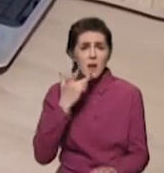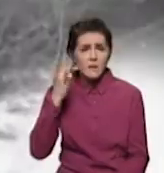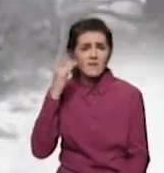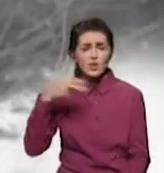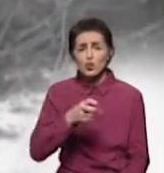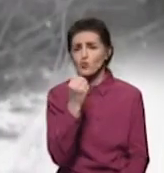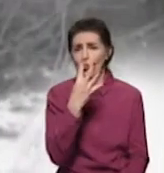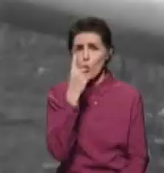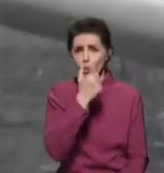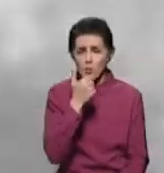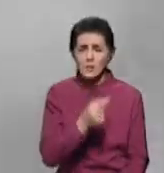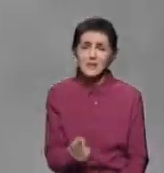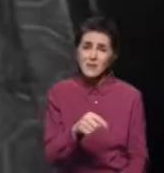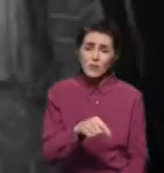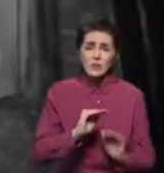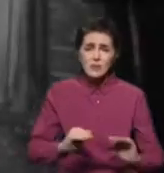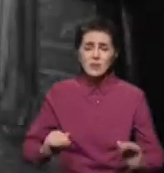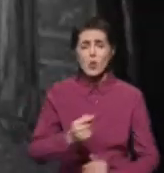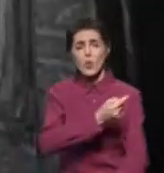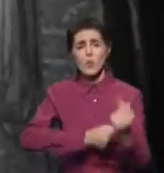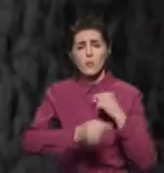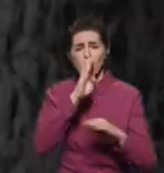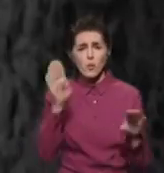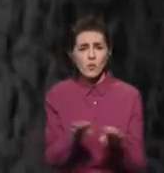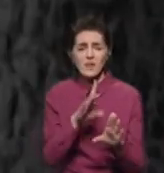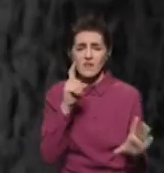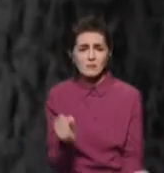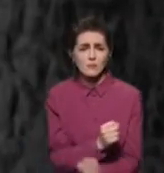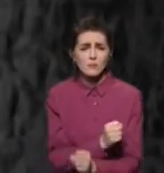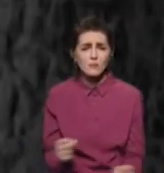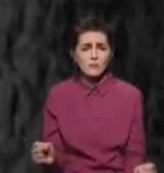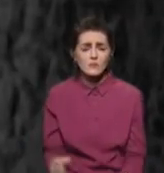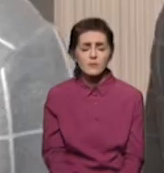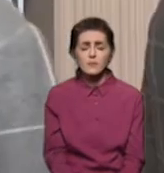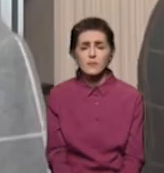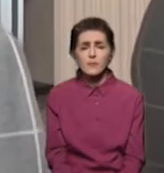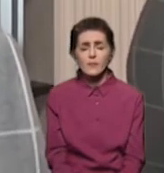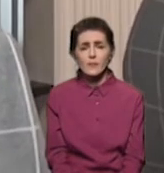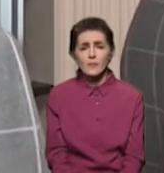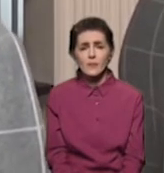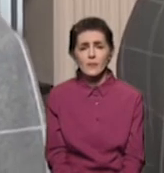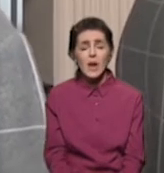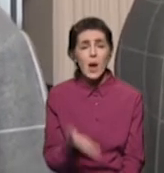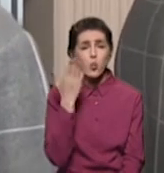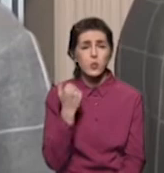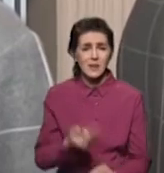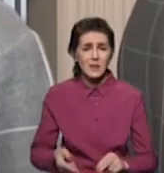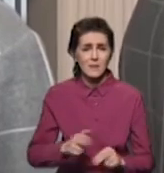зрозумів, того дитинства, як раніше, вже ніколи не буде. Я пам'ятаю, коли це все почалося,